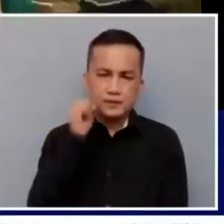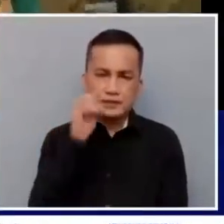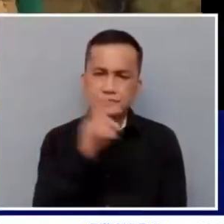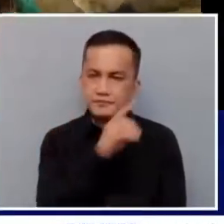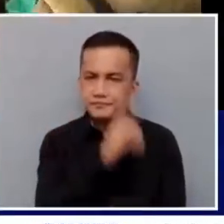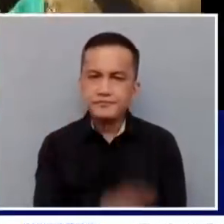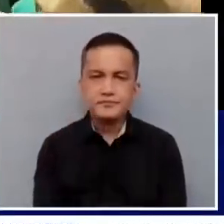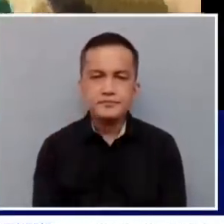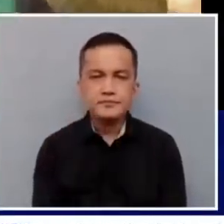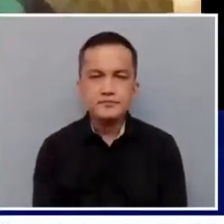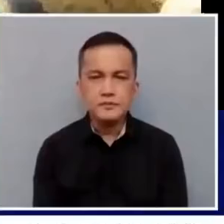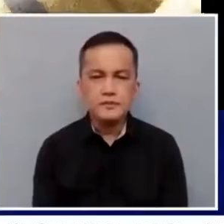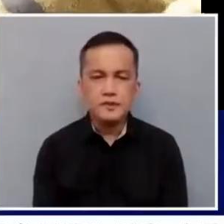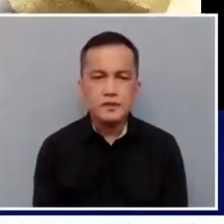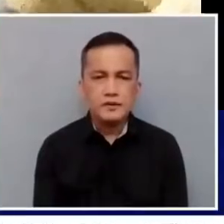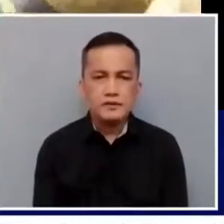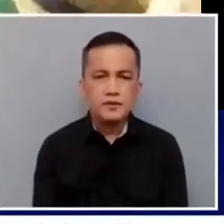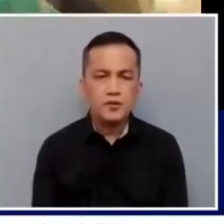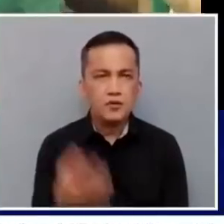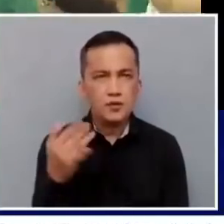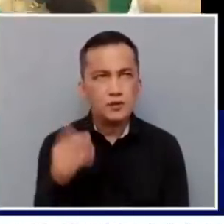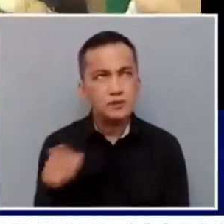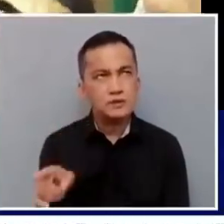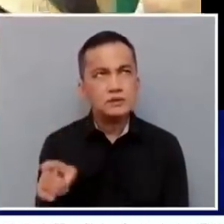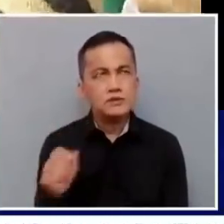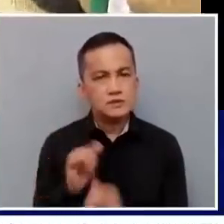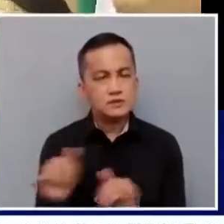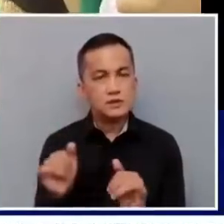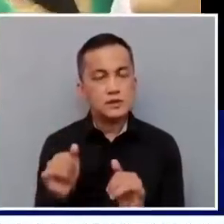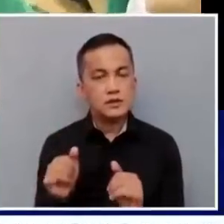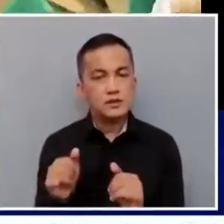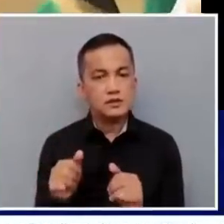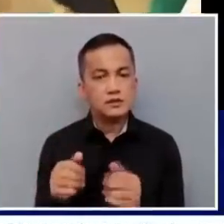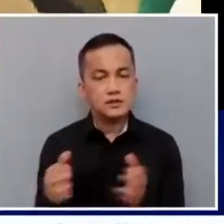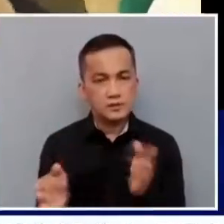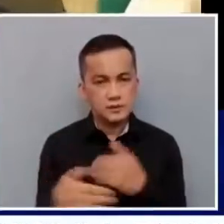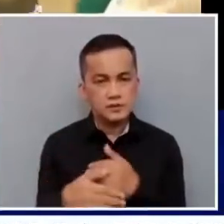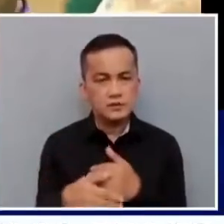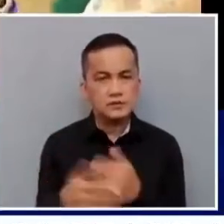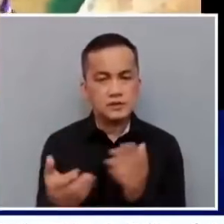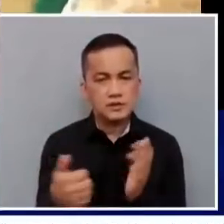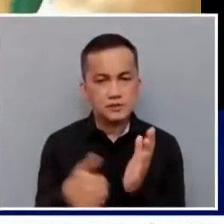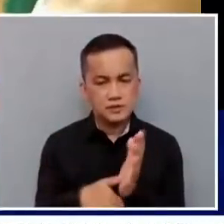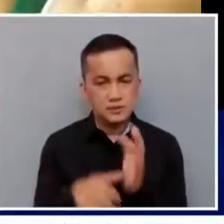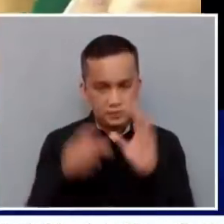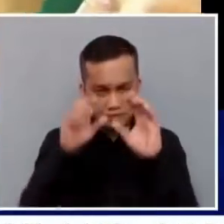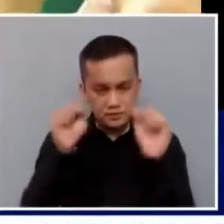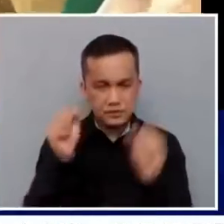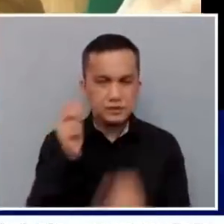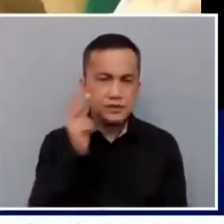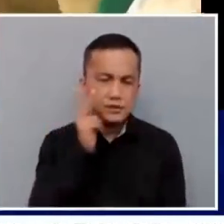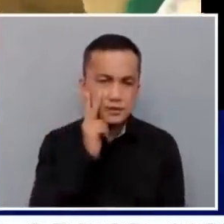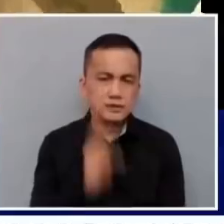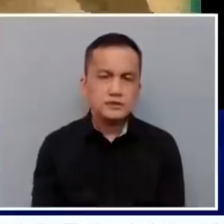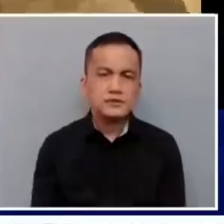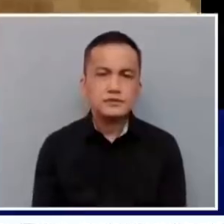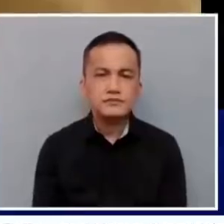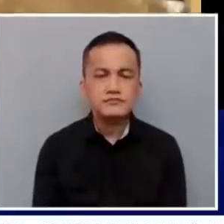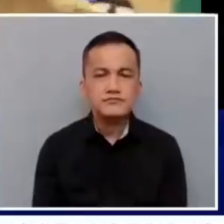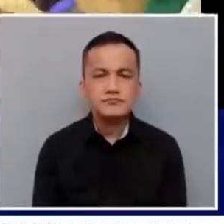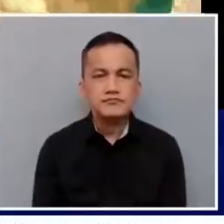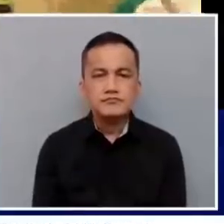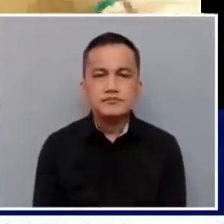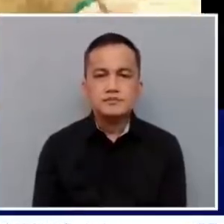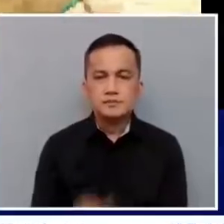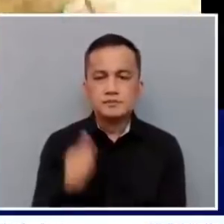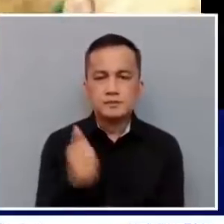Kasi kung, siyempre, dahil ito din yung presinto kung saan boboto si Pangulo Duterte, nag-designate talaga yung PSD